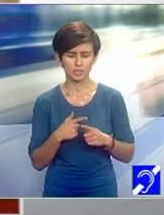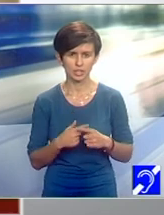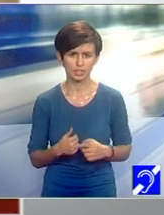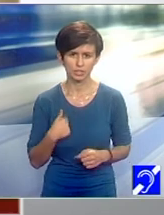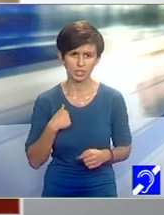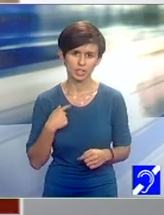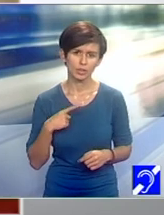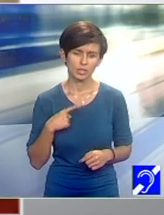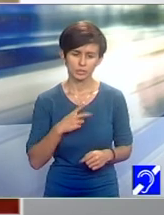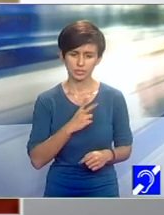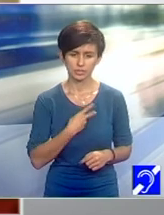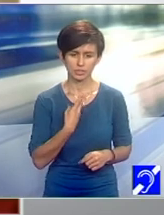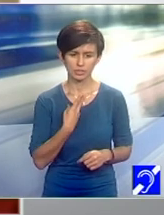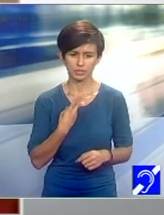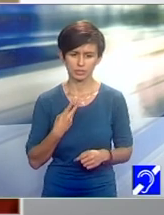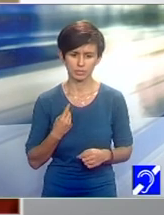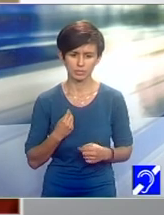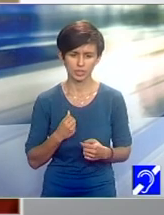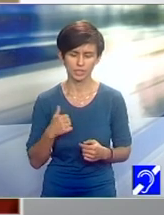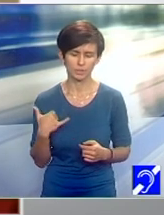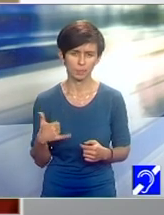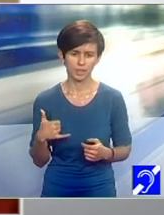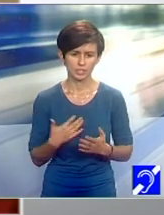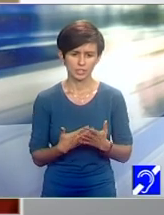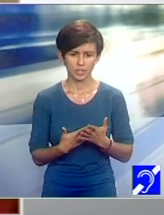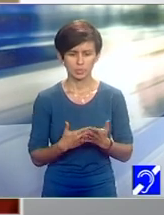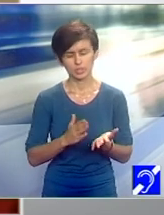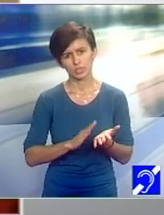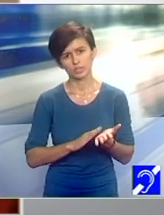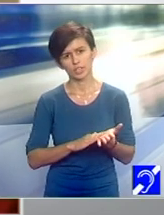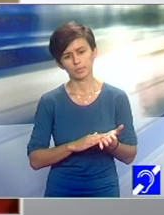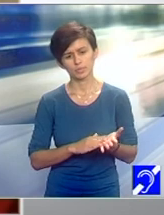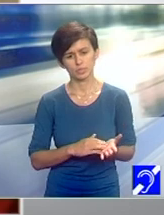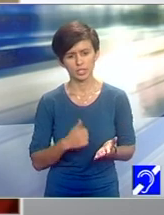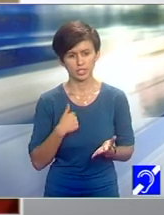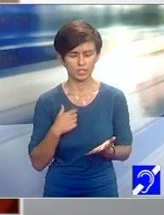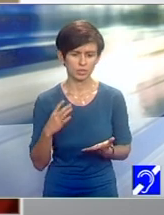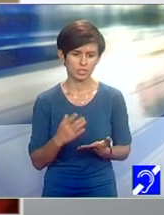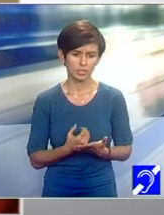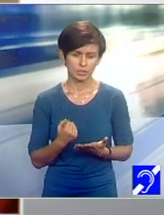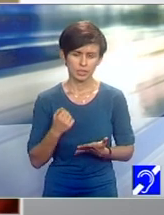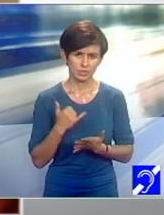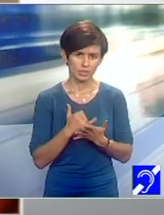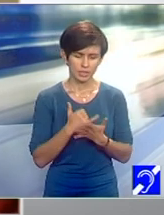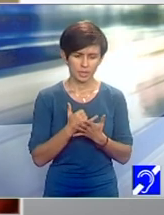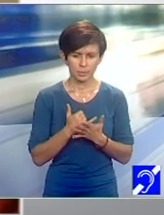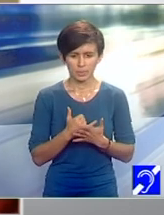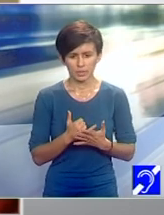astăzi pentru faptul că îmi revendic dreptul de